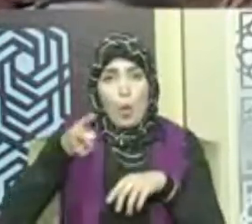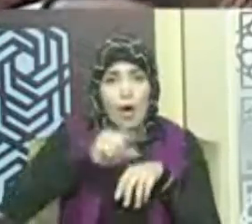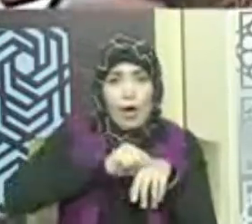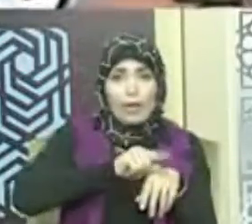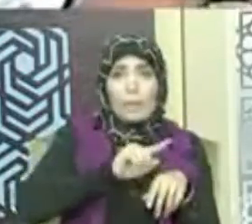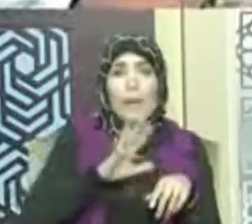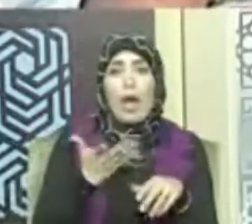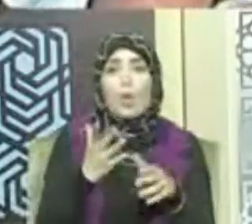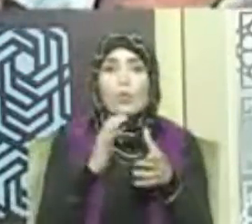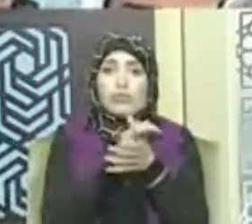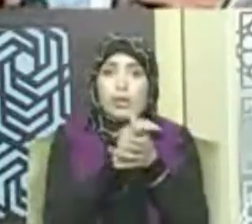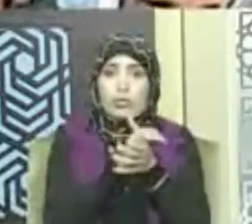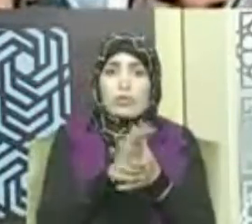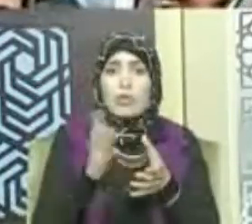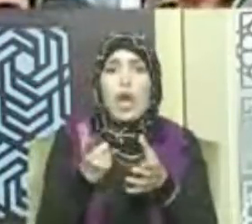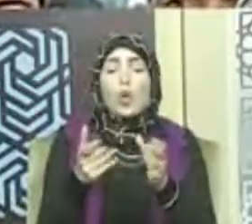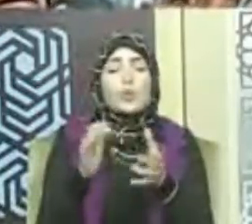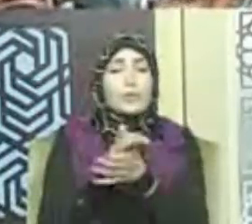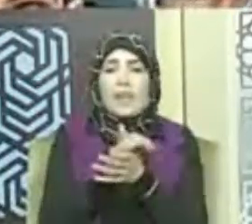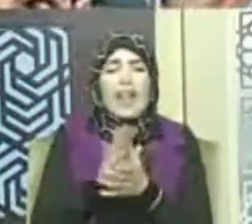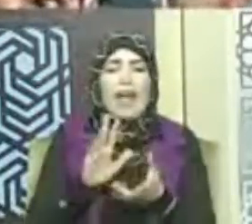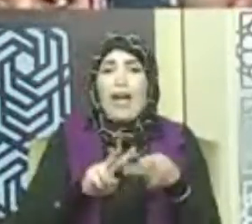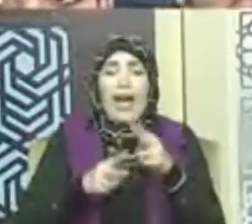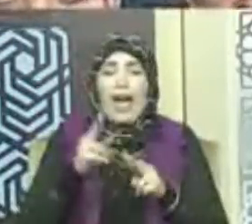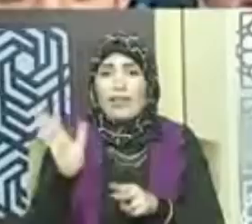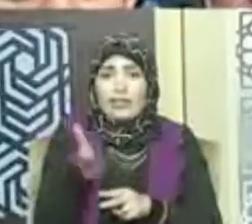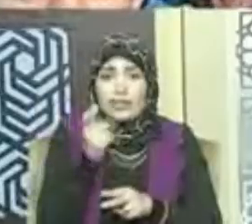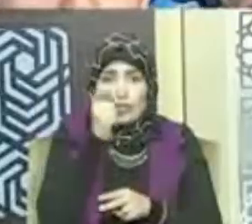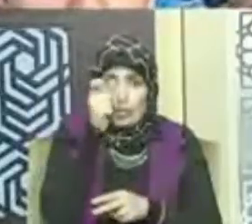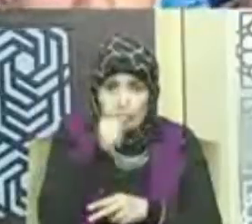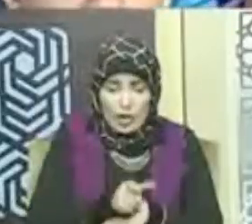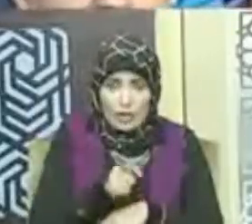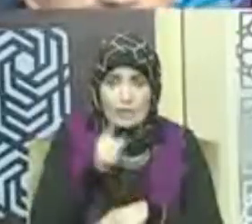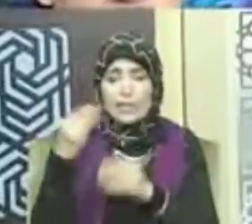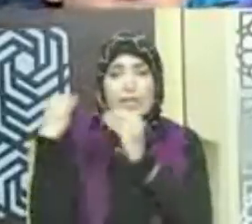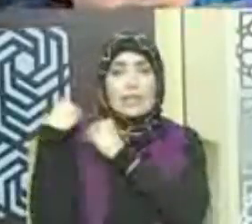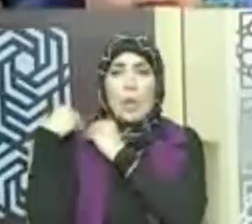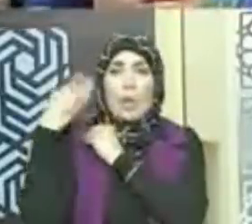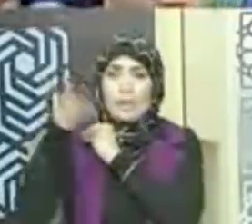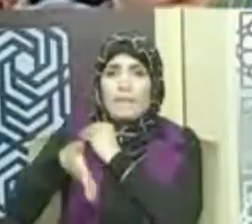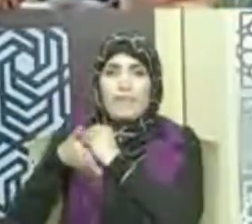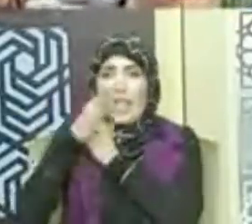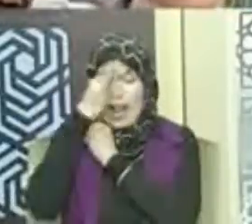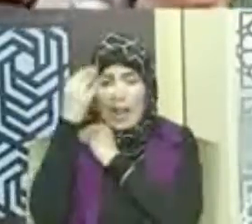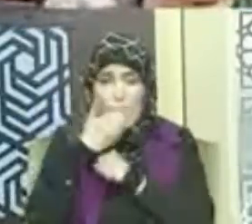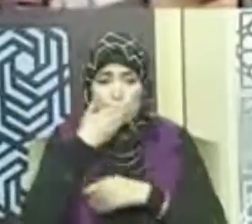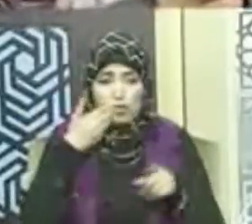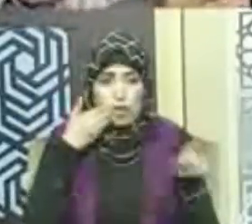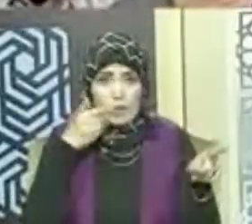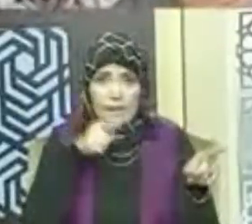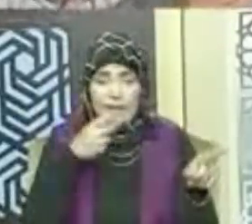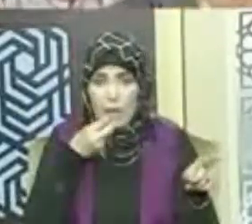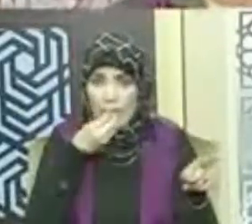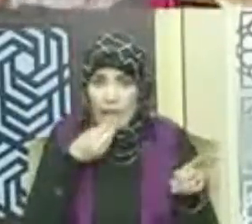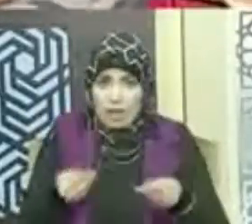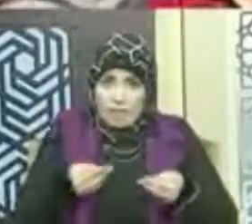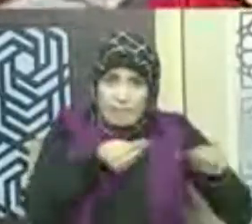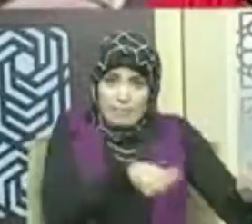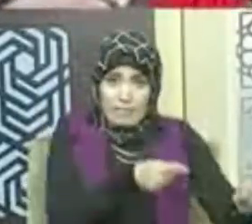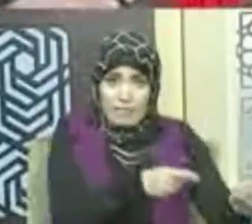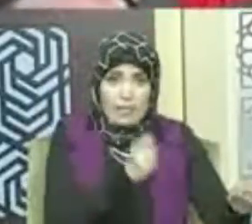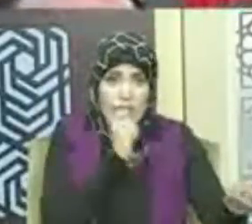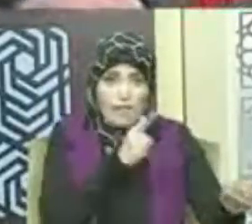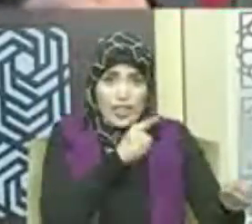أو صديقا أو زميلا فله مثل أجره. لماذا هذا التعميم؟ لأن رمضان شهر